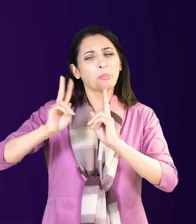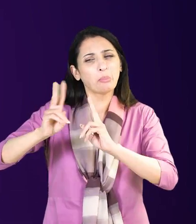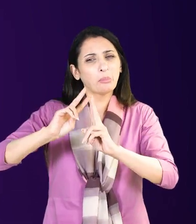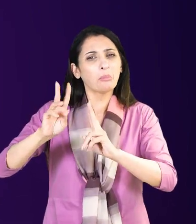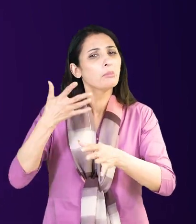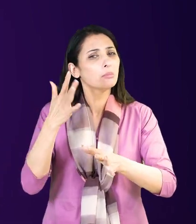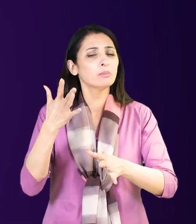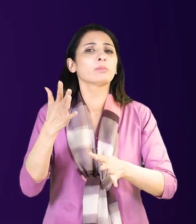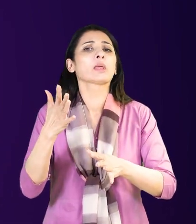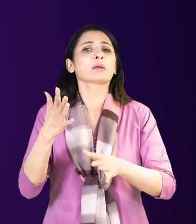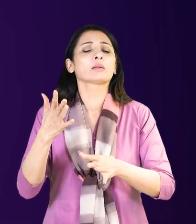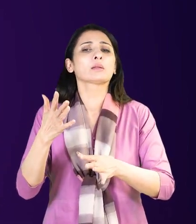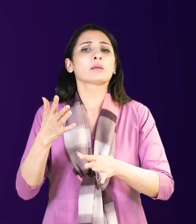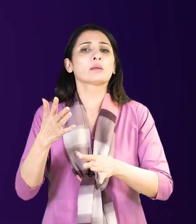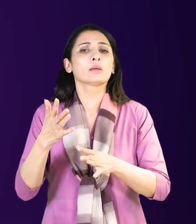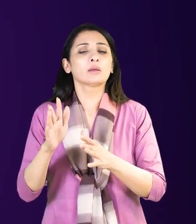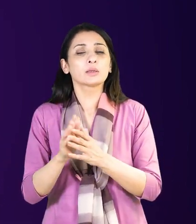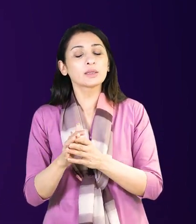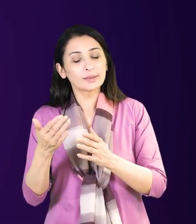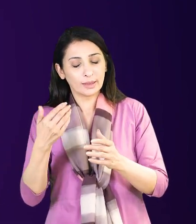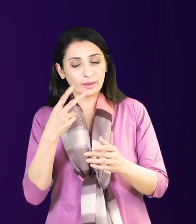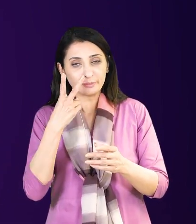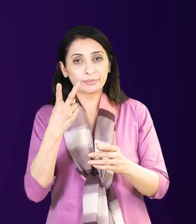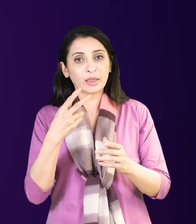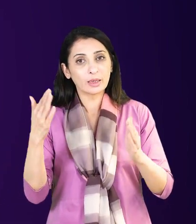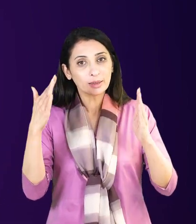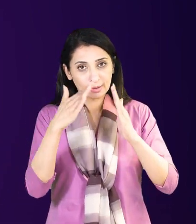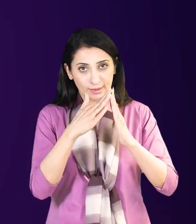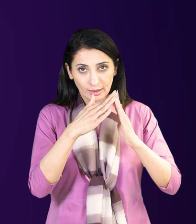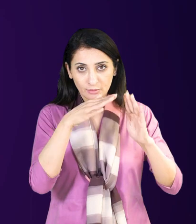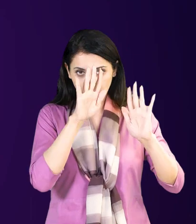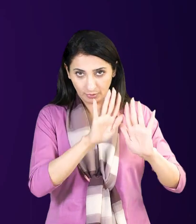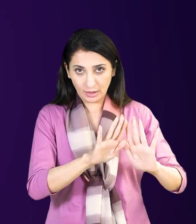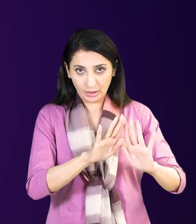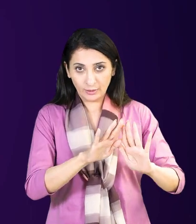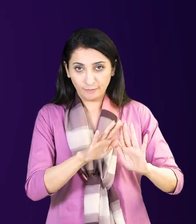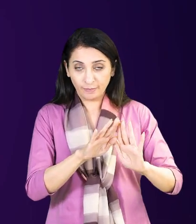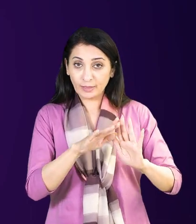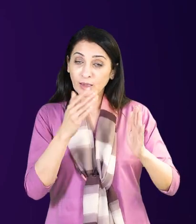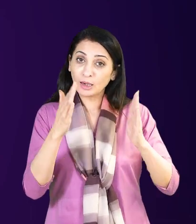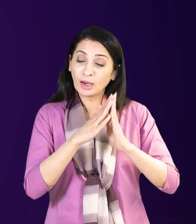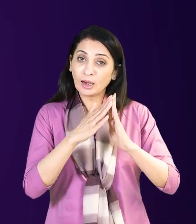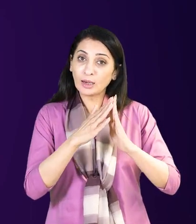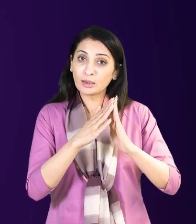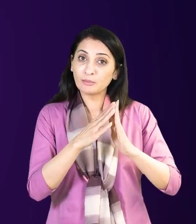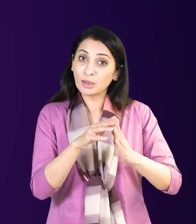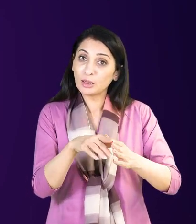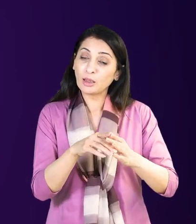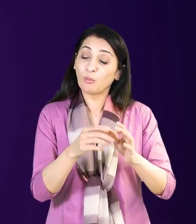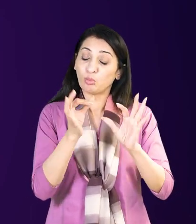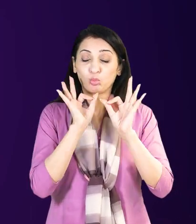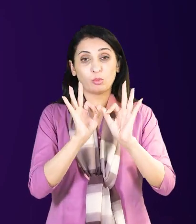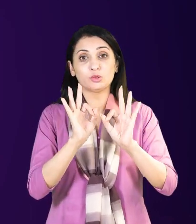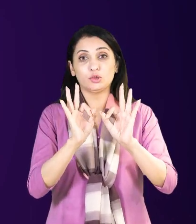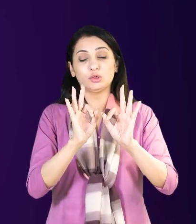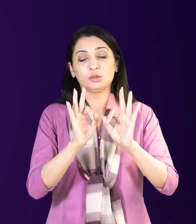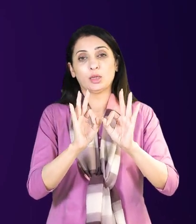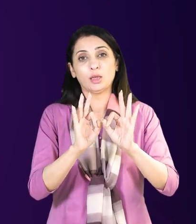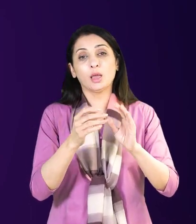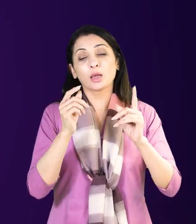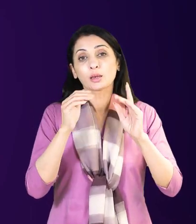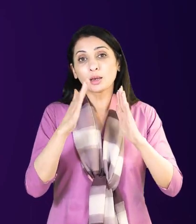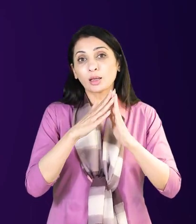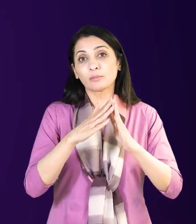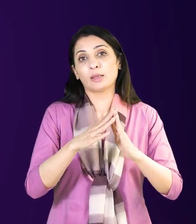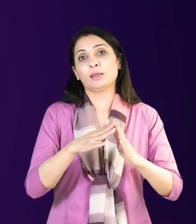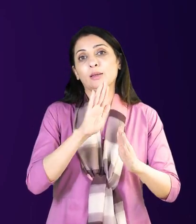भी नहीं करती। लेकिन मैं ये ज़रूर कहती हूँ कि देखिए, अगर घर के अंदर, ऑफ कोर्स घर इज़ द फोरमोस्ट, घर से बेहतर आपको